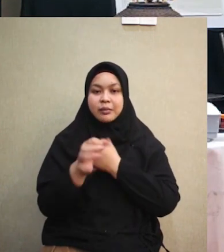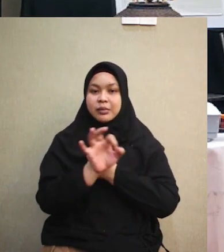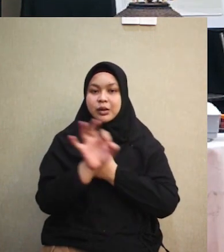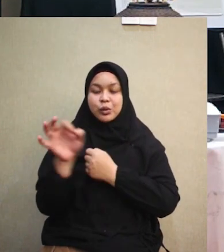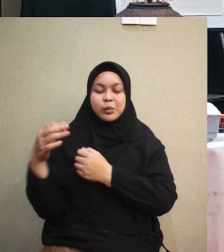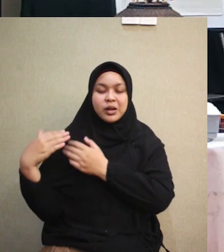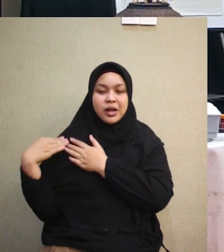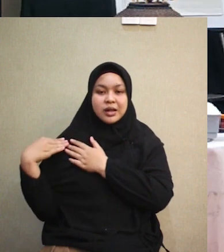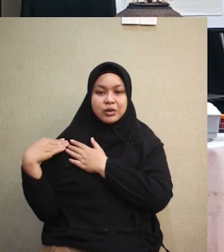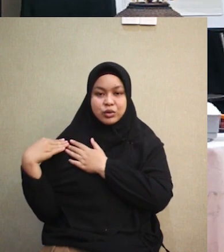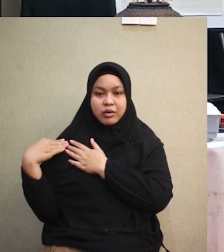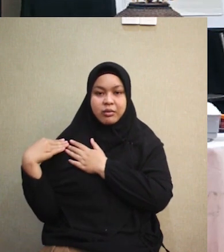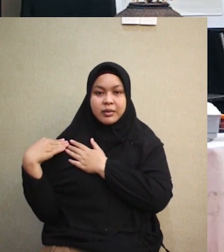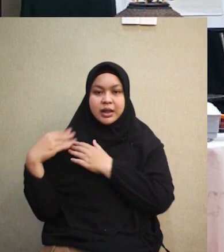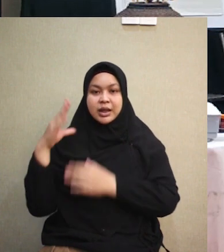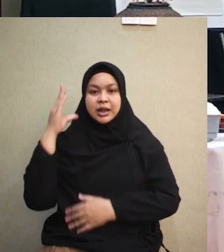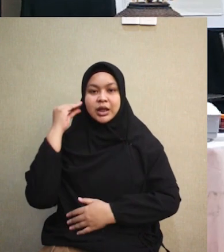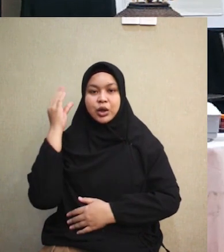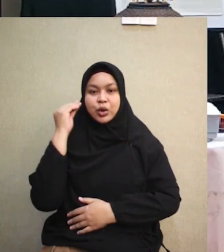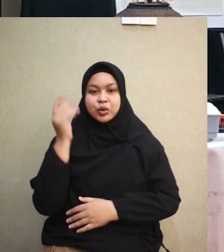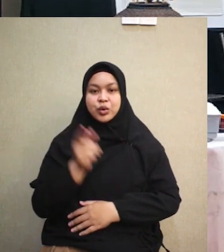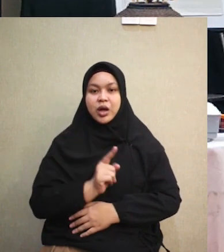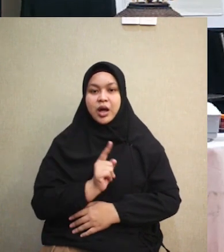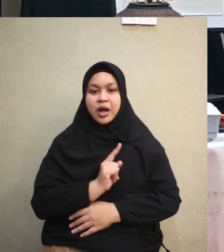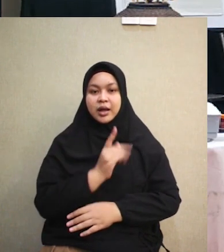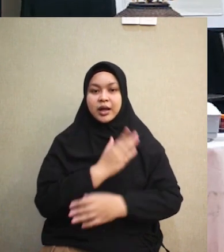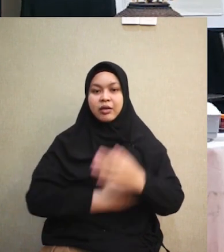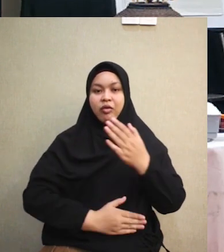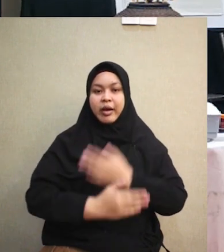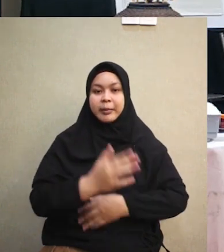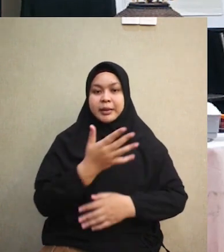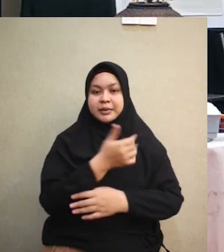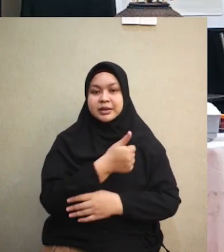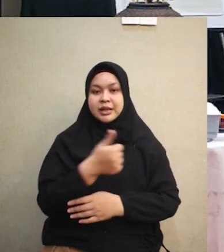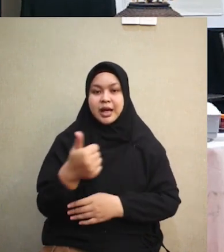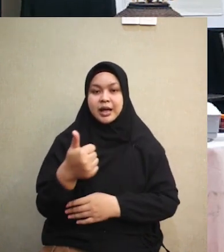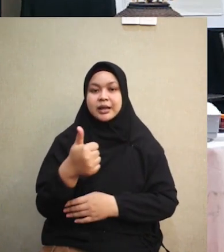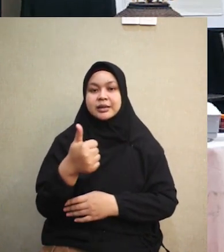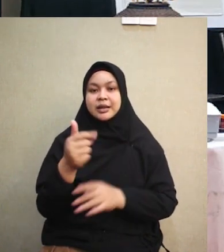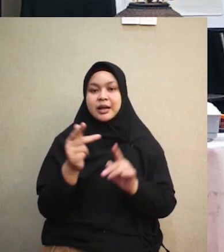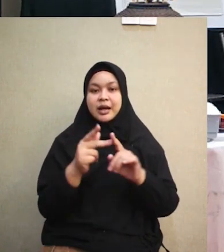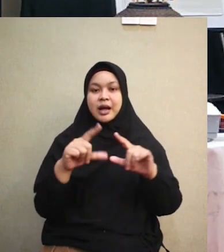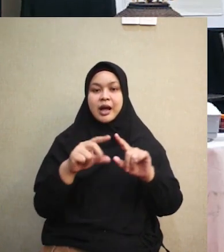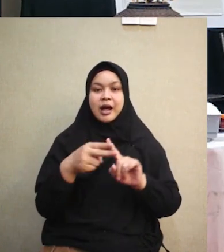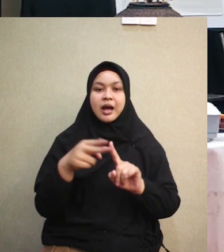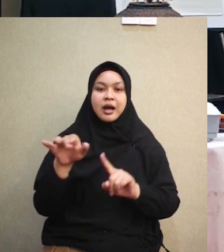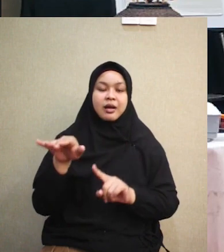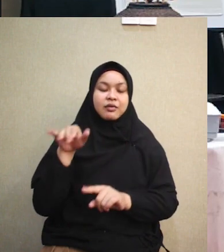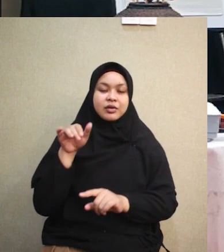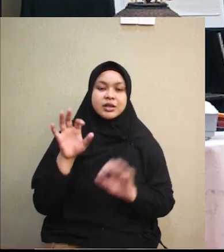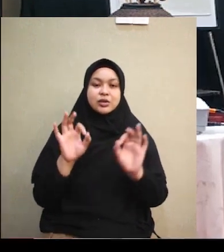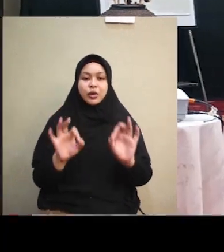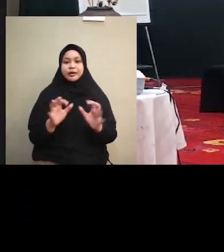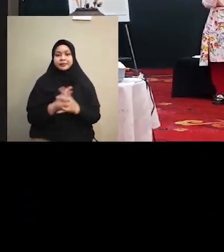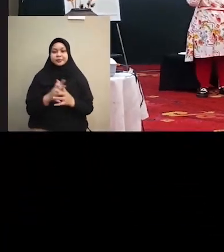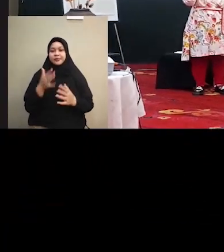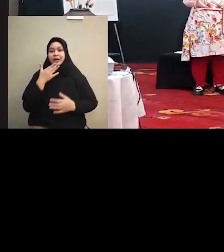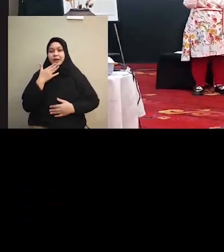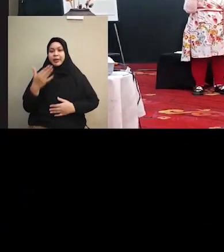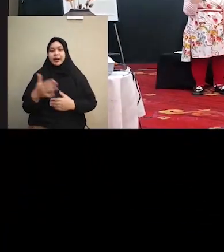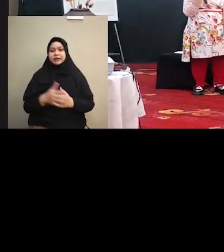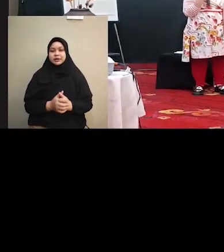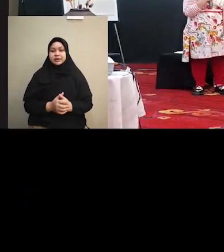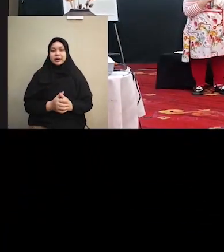jawab terhadap isu hak-hak difabel gitu saya persilahkan Mas Hafiz Baik terima kasih